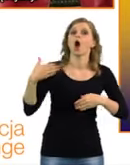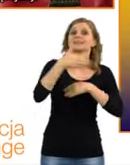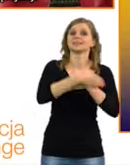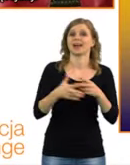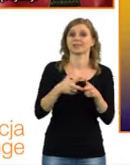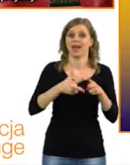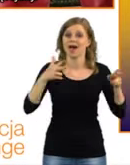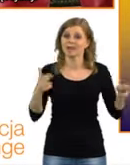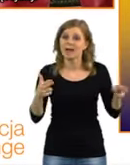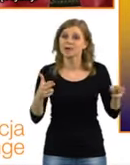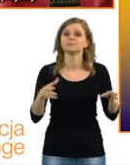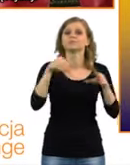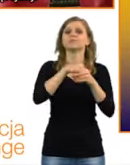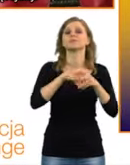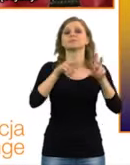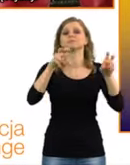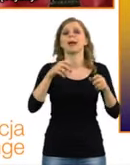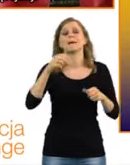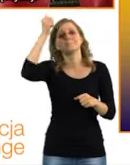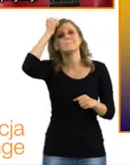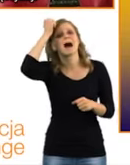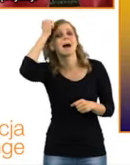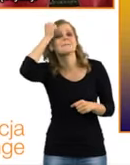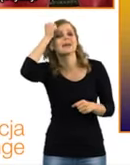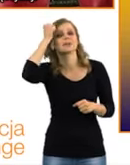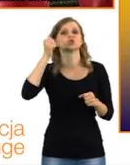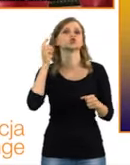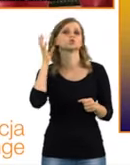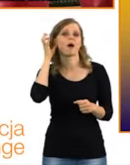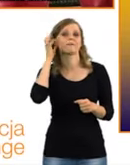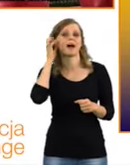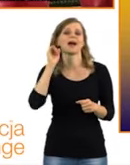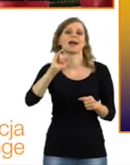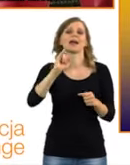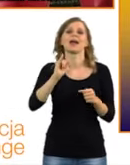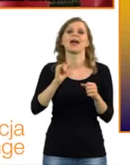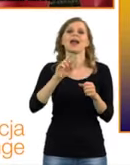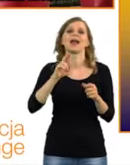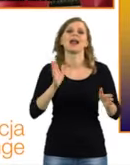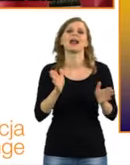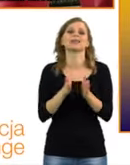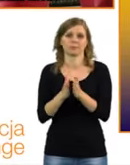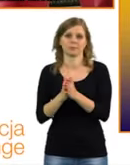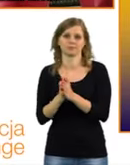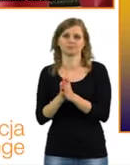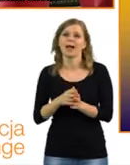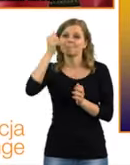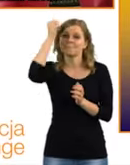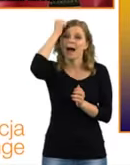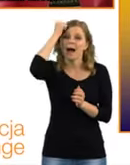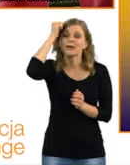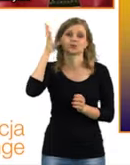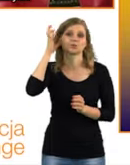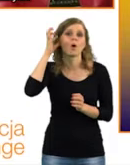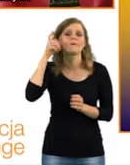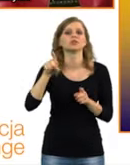Ostatni etap obejmuje pamięć słuchową i rytmy. Pamięć słuchowa to